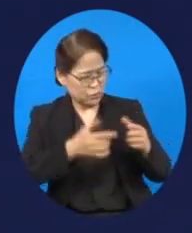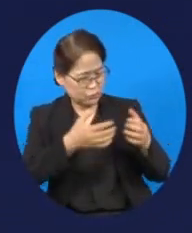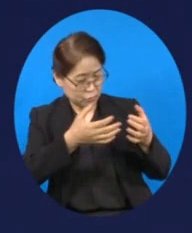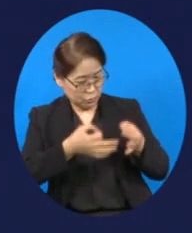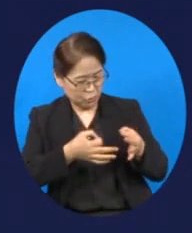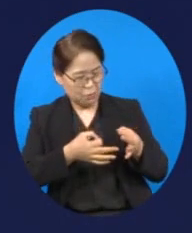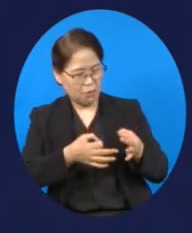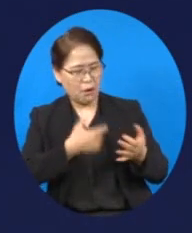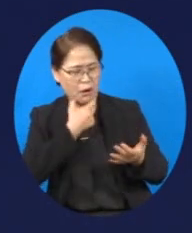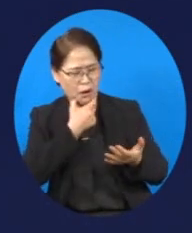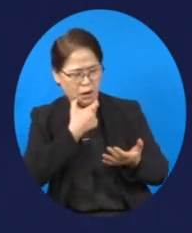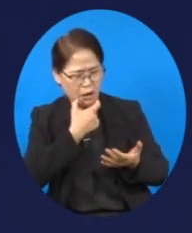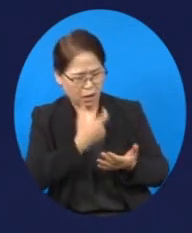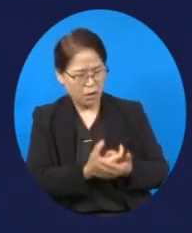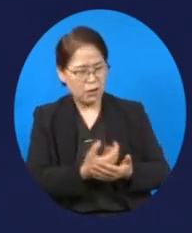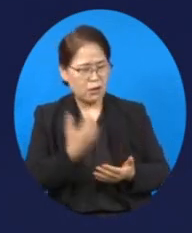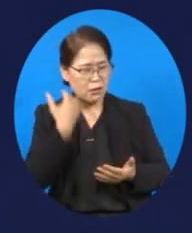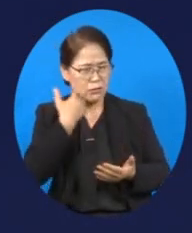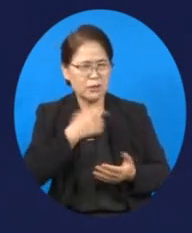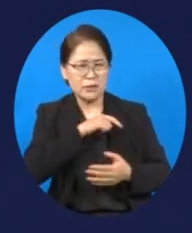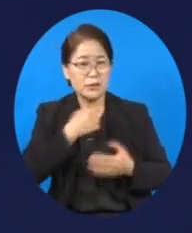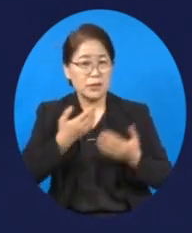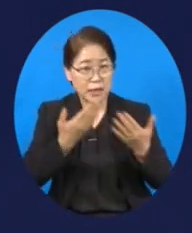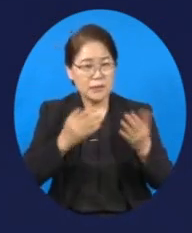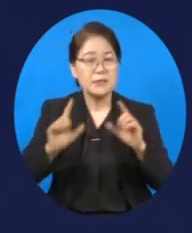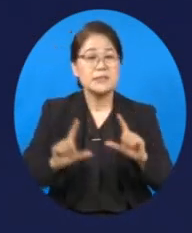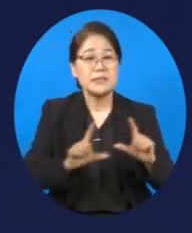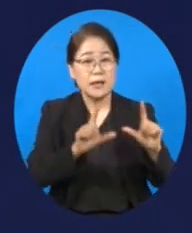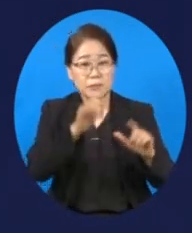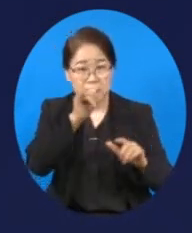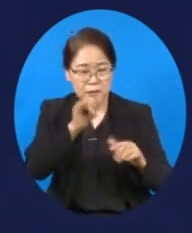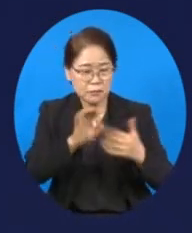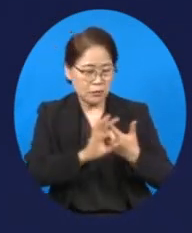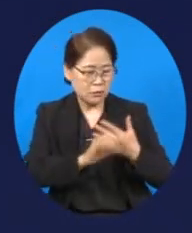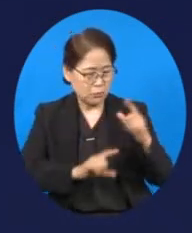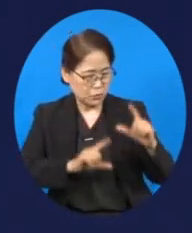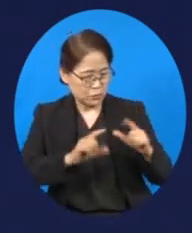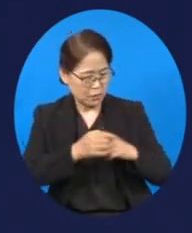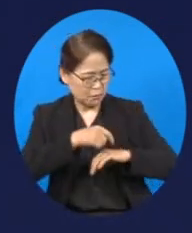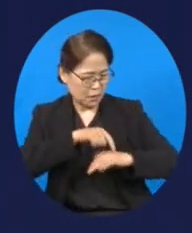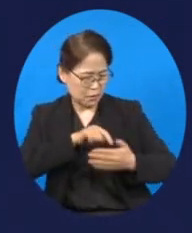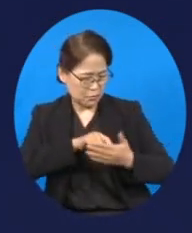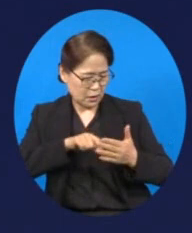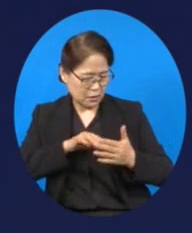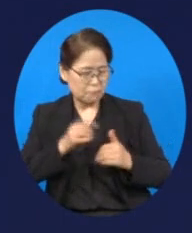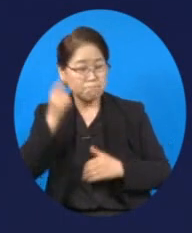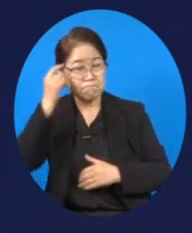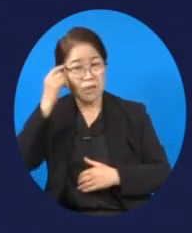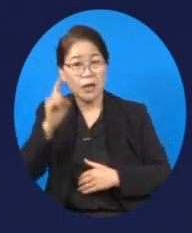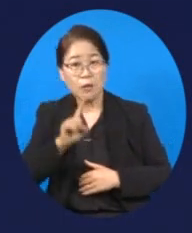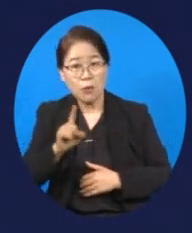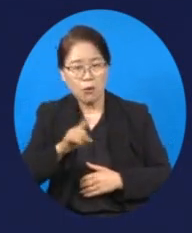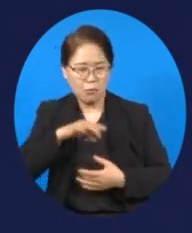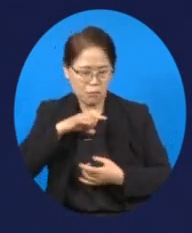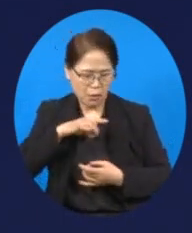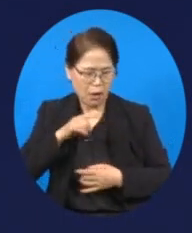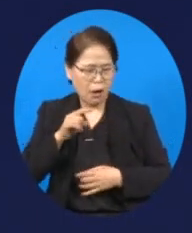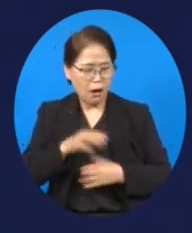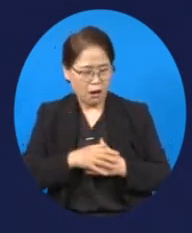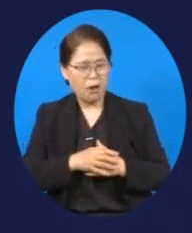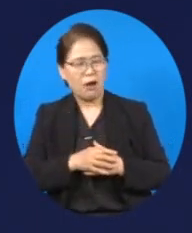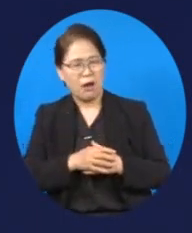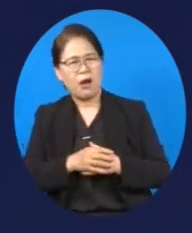받습니다 누군가를 위하여 희생하는 삶을 살아가게 되면 마음속으로라도 이런 생각을 하게 되겠죠 역시